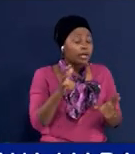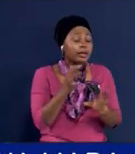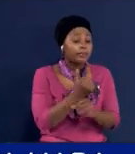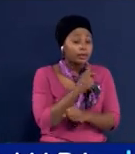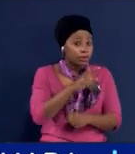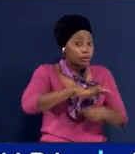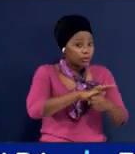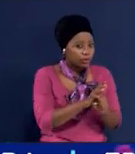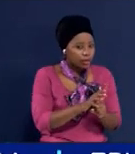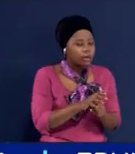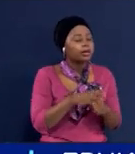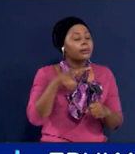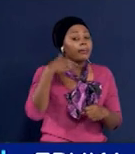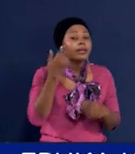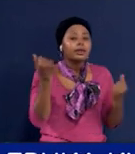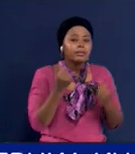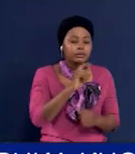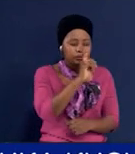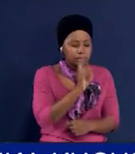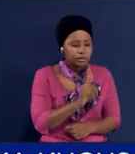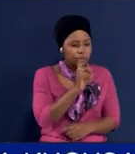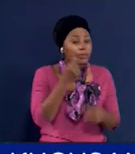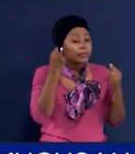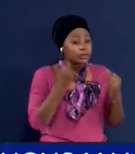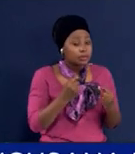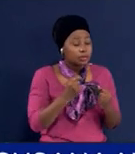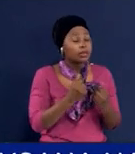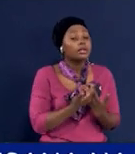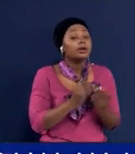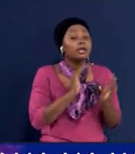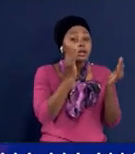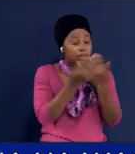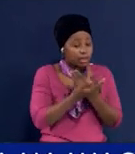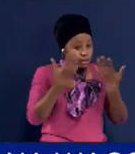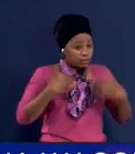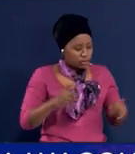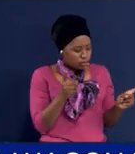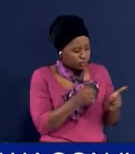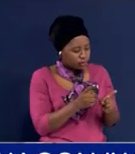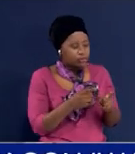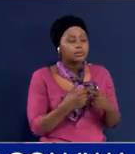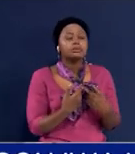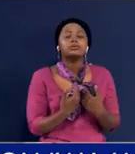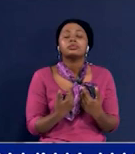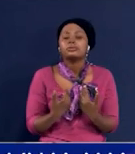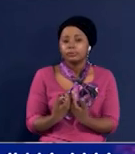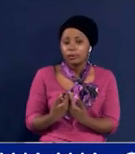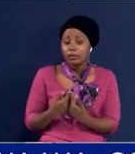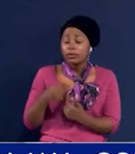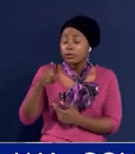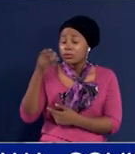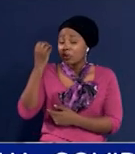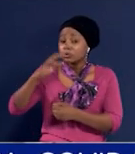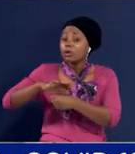akipata corona akatibiwa kisha akapona, je, anakuwa ameimarisha kinga zake za mwili? Kwa ufupi kabisa. Asante sana. Ugonjwa wa